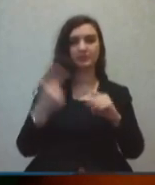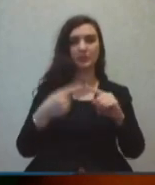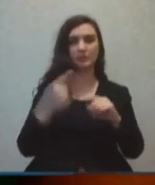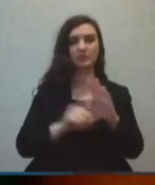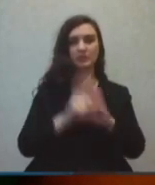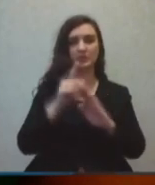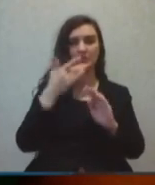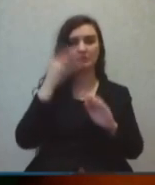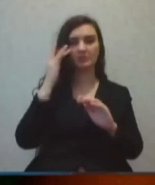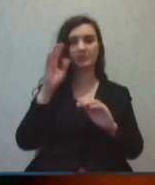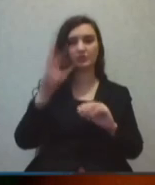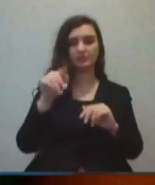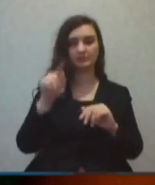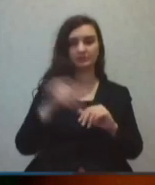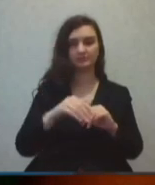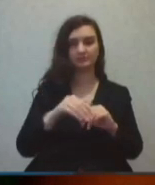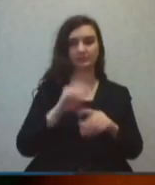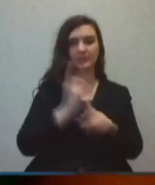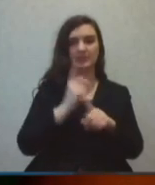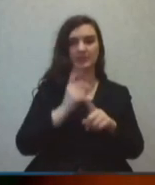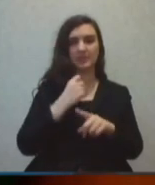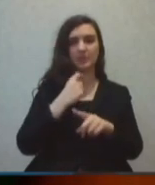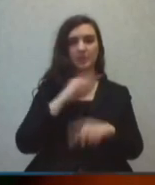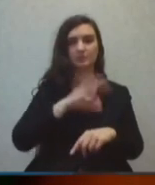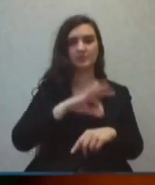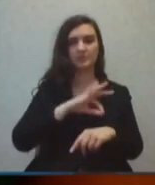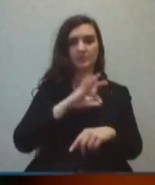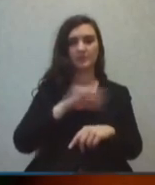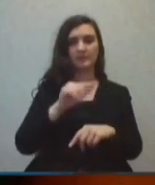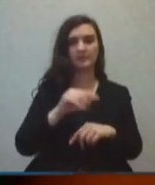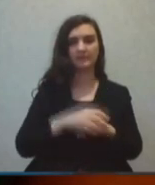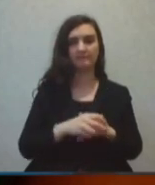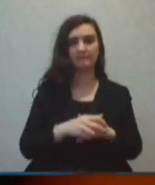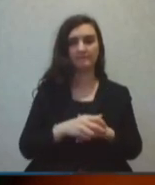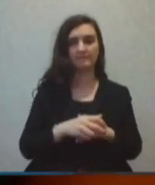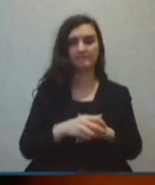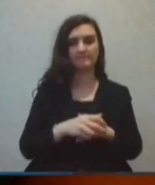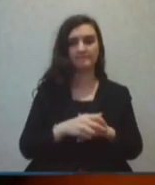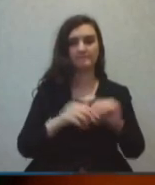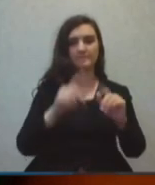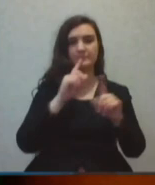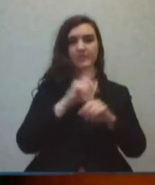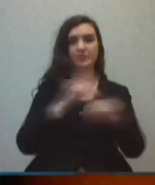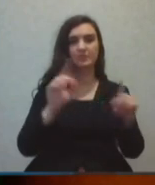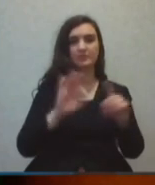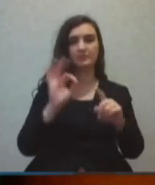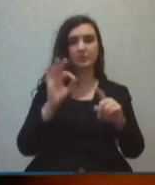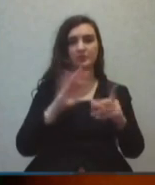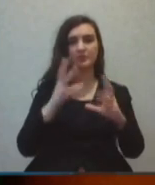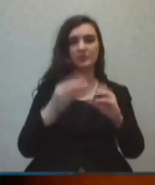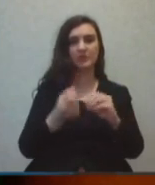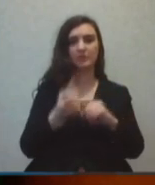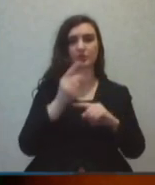დასაწყისში ამერიკის შეერთებულ შტატებში აკრძალეს ალკოჰოლის მოხმარება, საოცარი სტატისტიკა აღმოაჩინეს